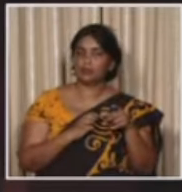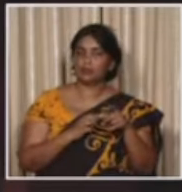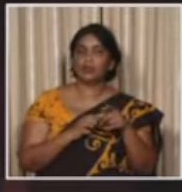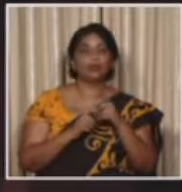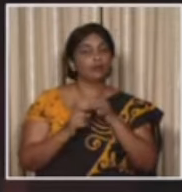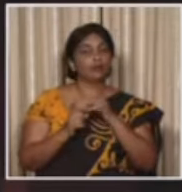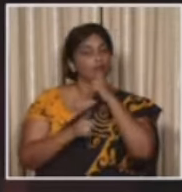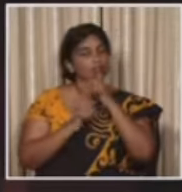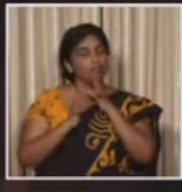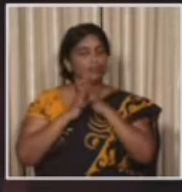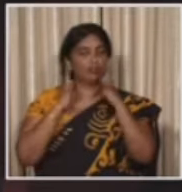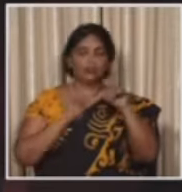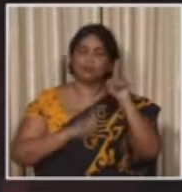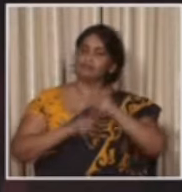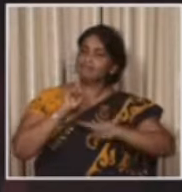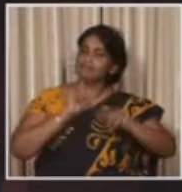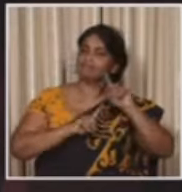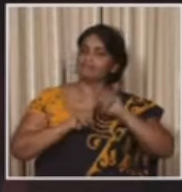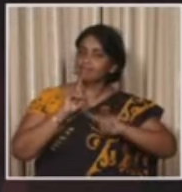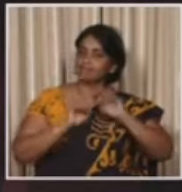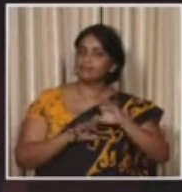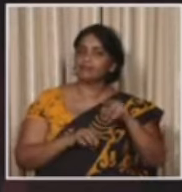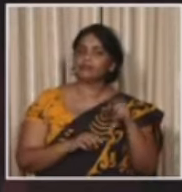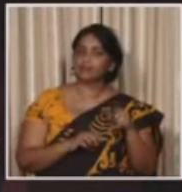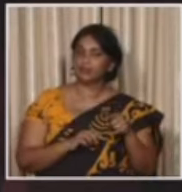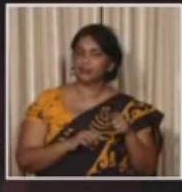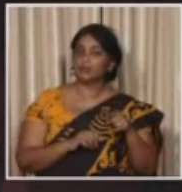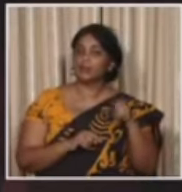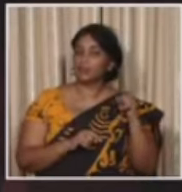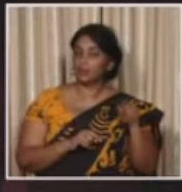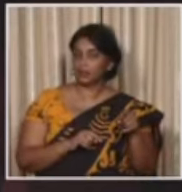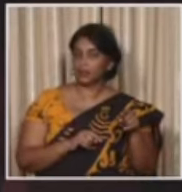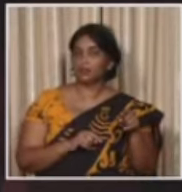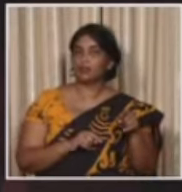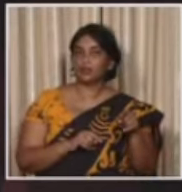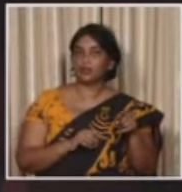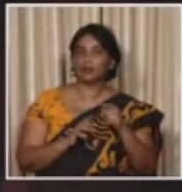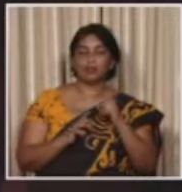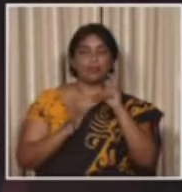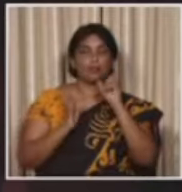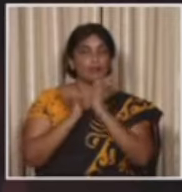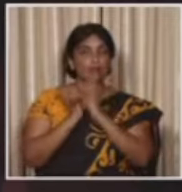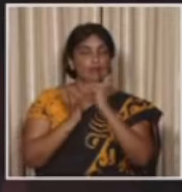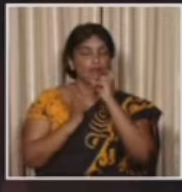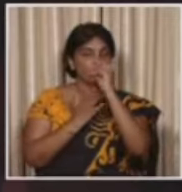කතා කරත්, කොච්චර සාකච්ඡා කරත් මේක ව්‍යවස්ථාදායකයේ